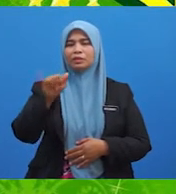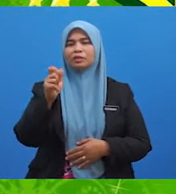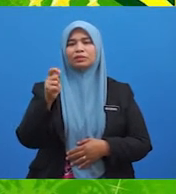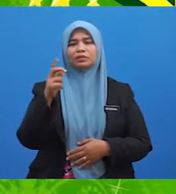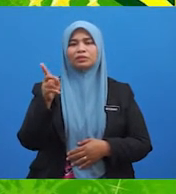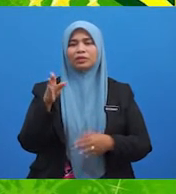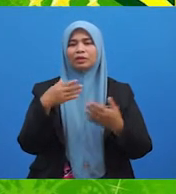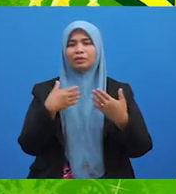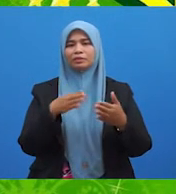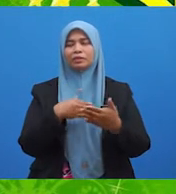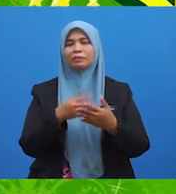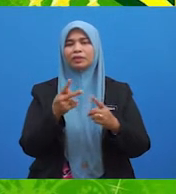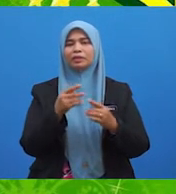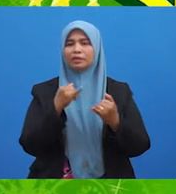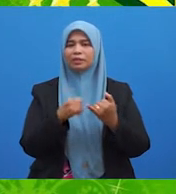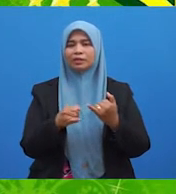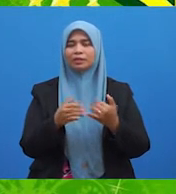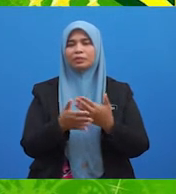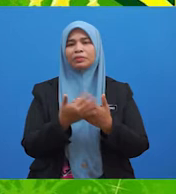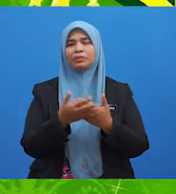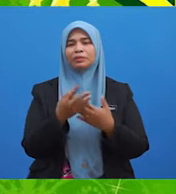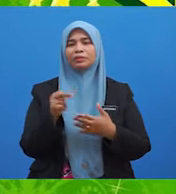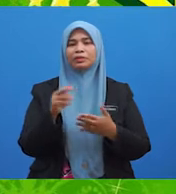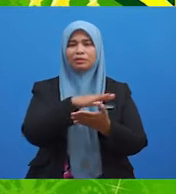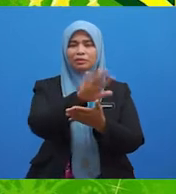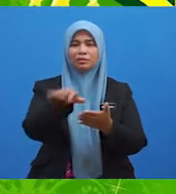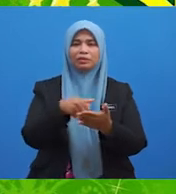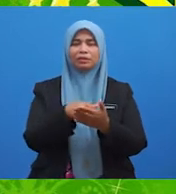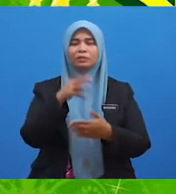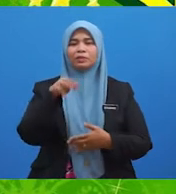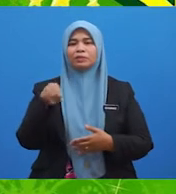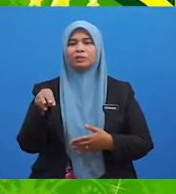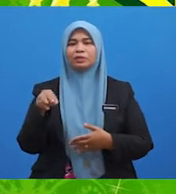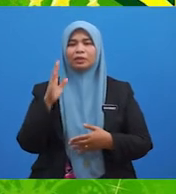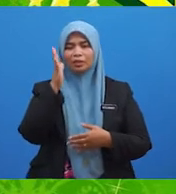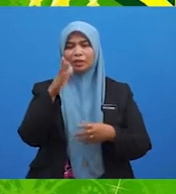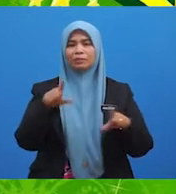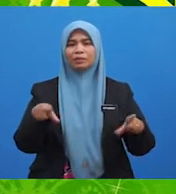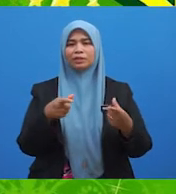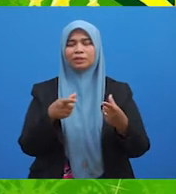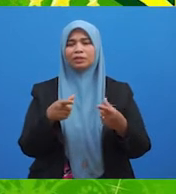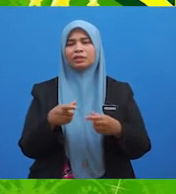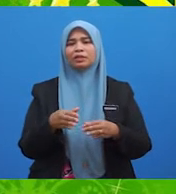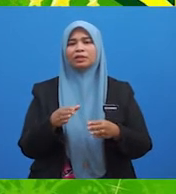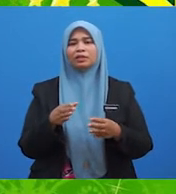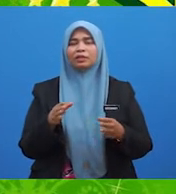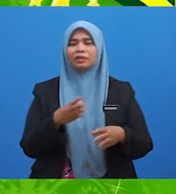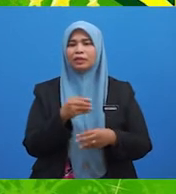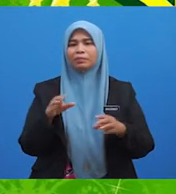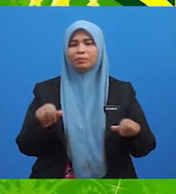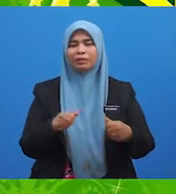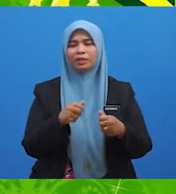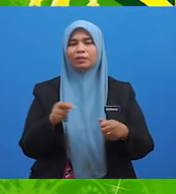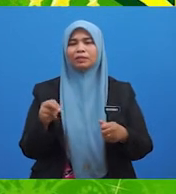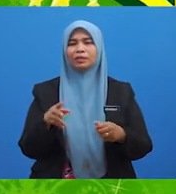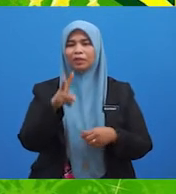Mudah-mudahan semua murid-murid ustaz akan melaksanakan serta mengamalkan kedua-dua solat sunat